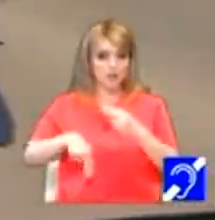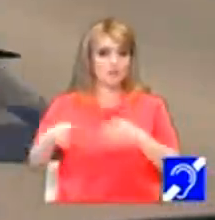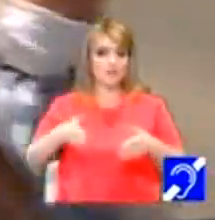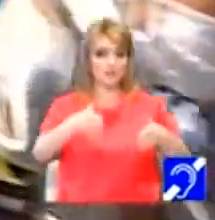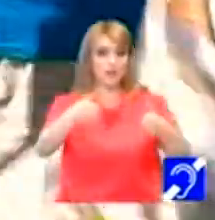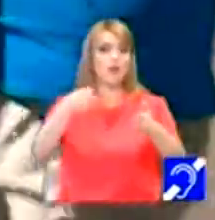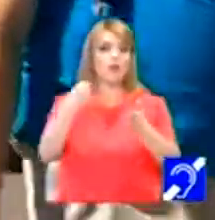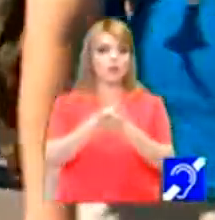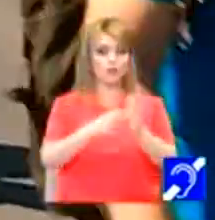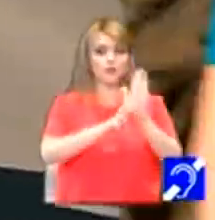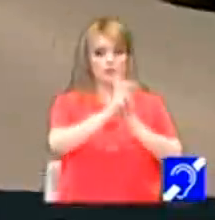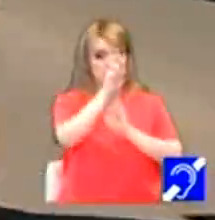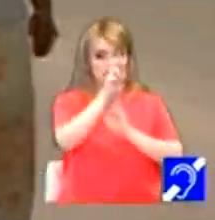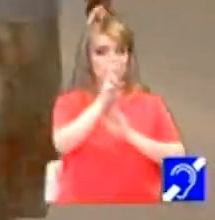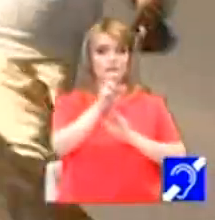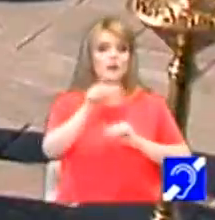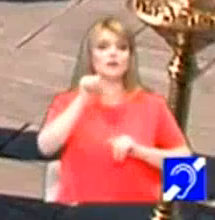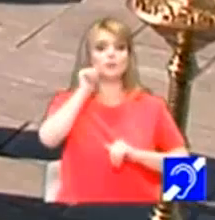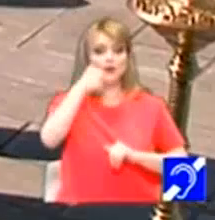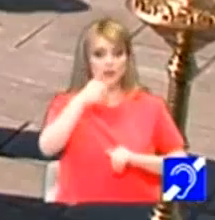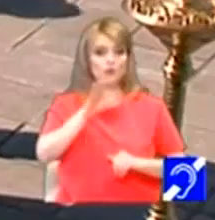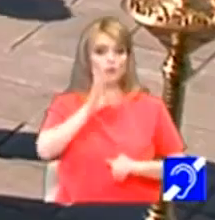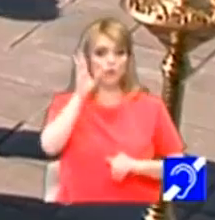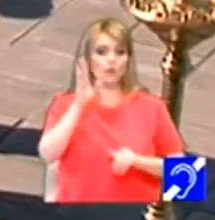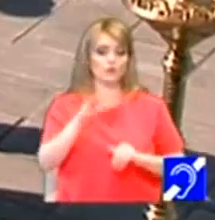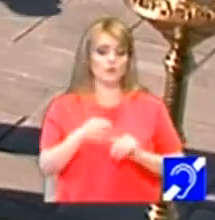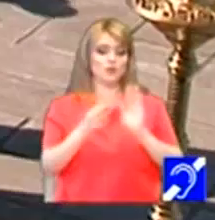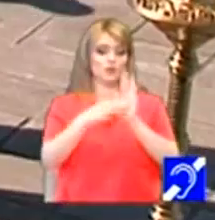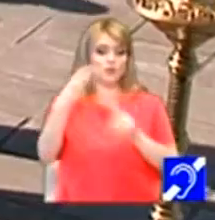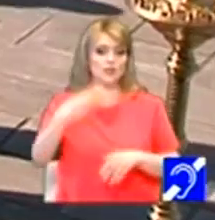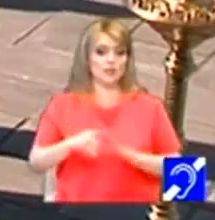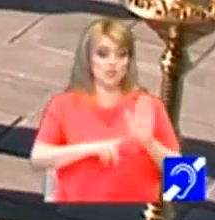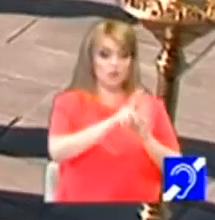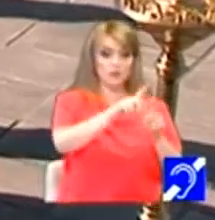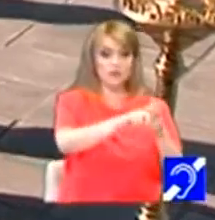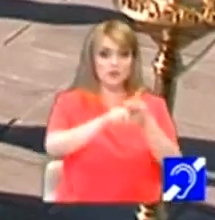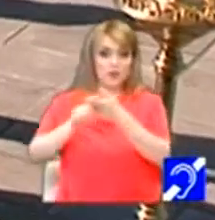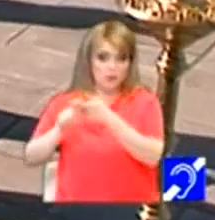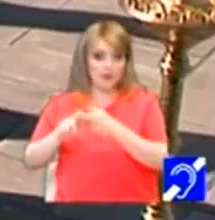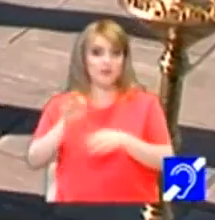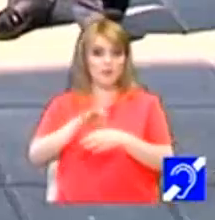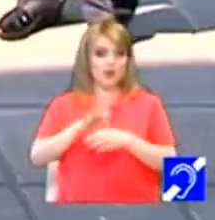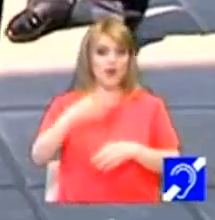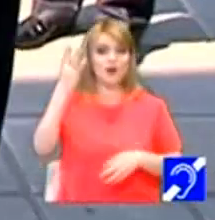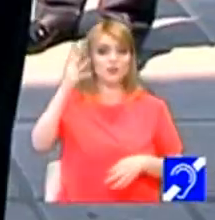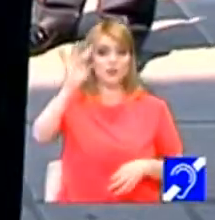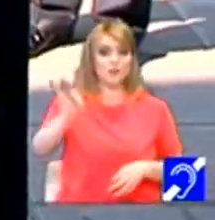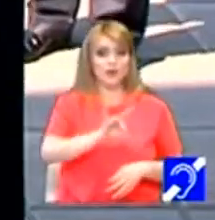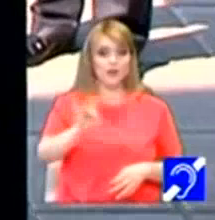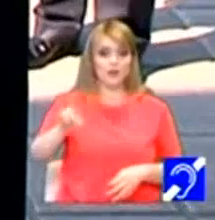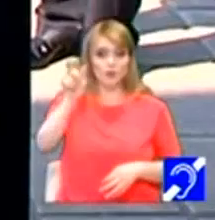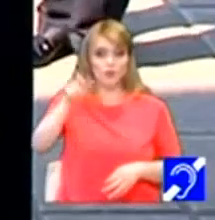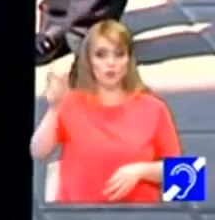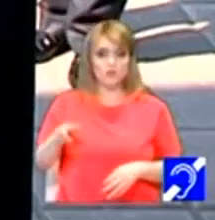Nașterii Maicii Domnului mâine la ora 8:30. De la începutul pandemiei, în Republica Moldova, 3 preoți au fost răpuși de